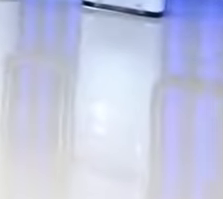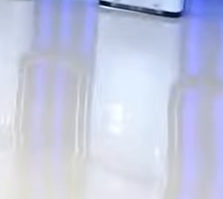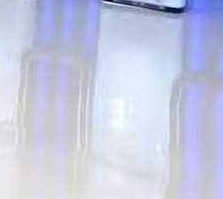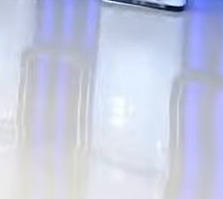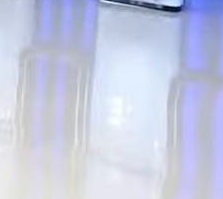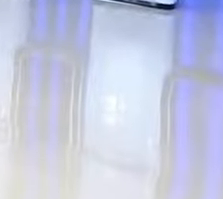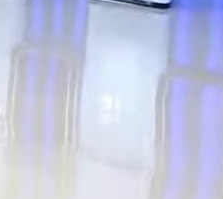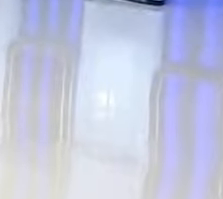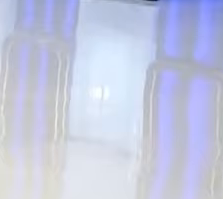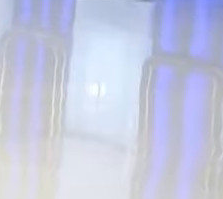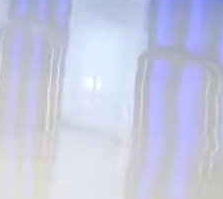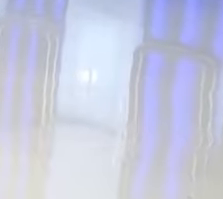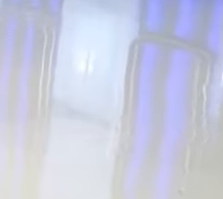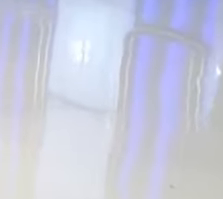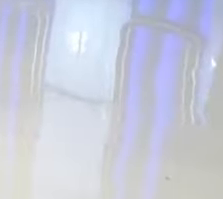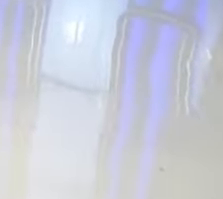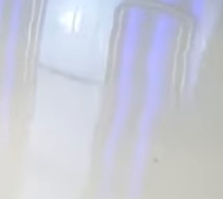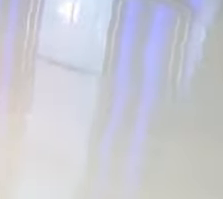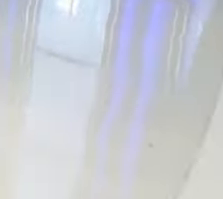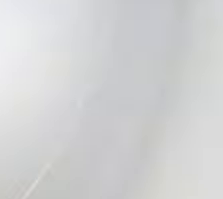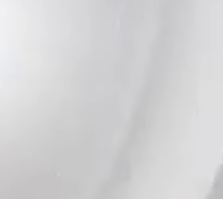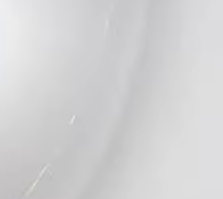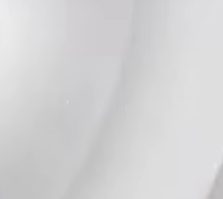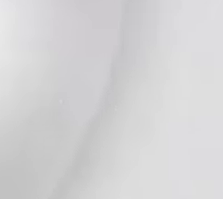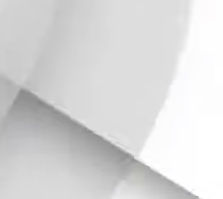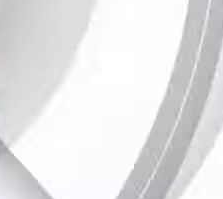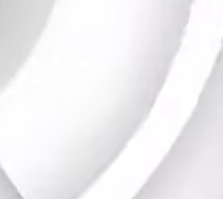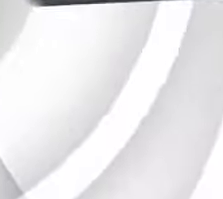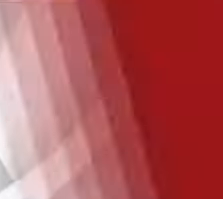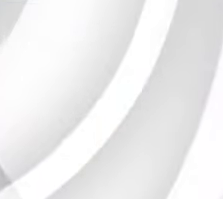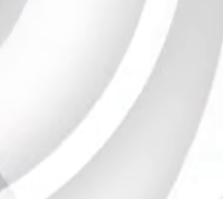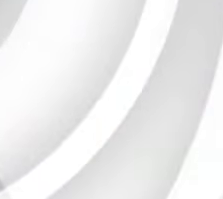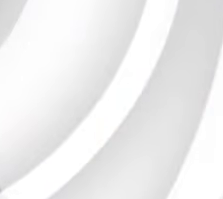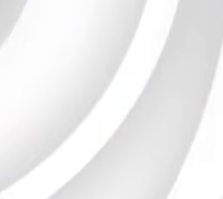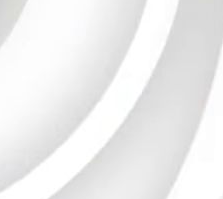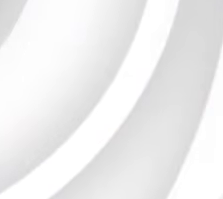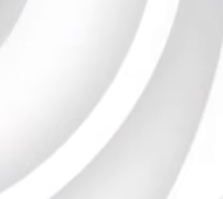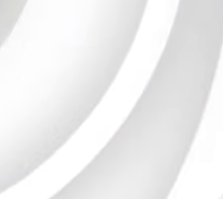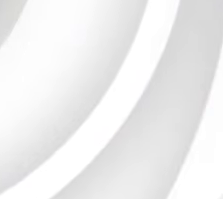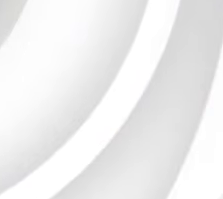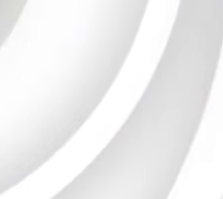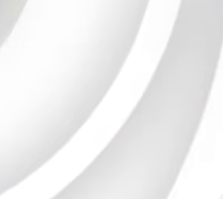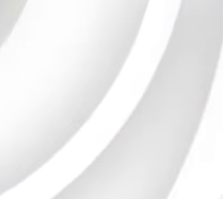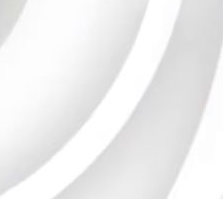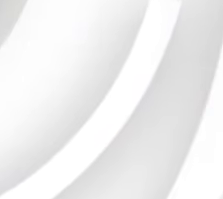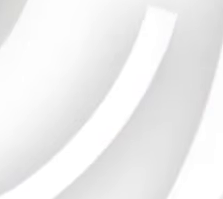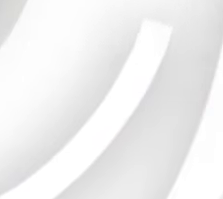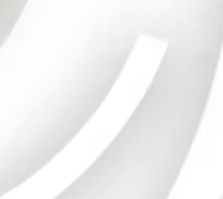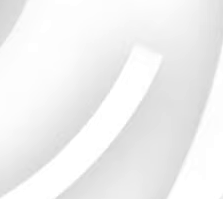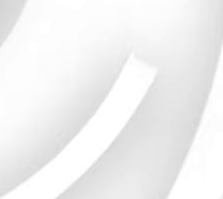pa rin ang mga balita sa pagbabalik ng TV Patrol!